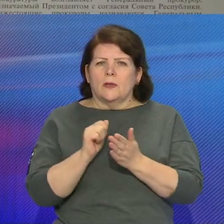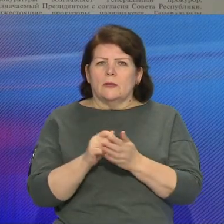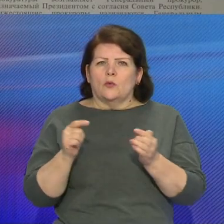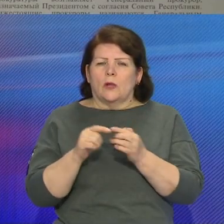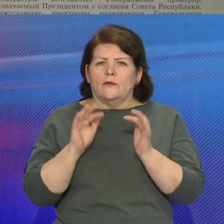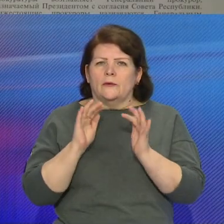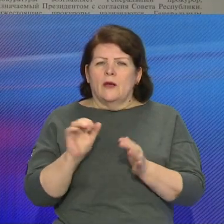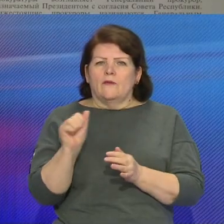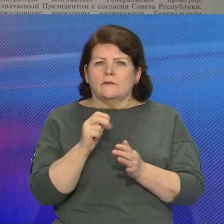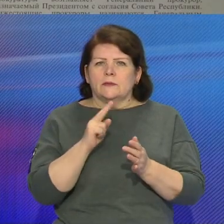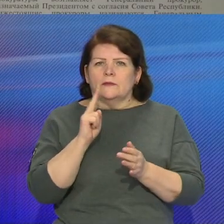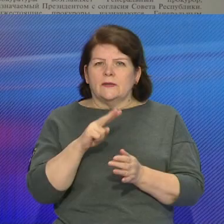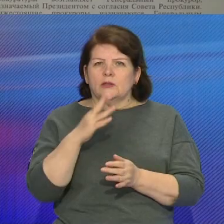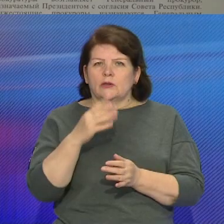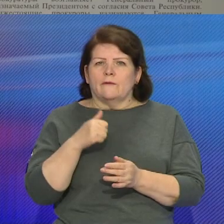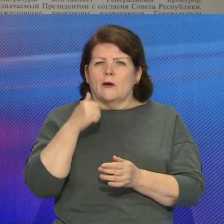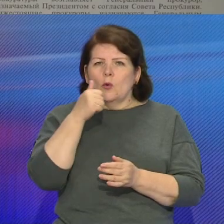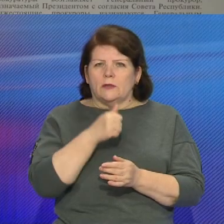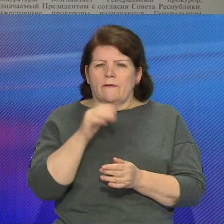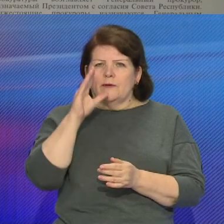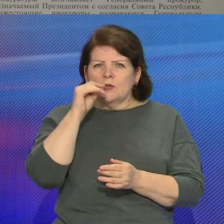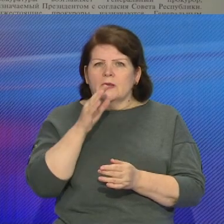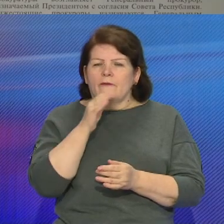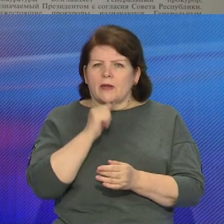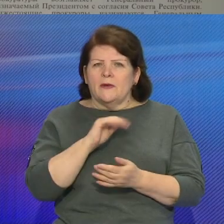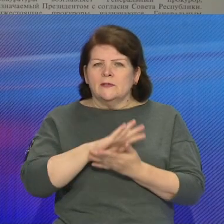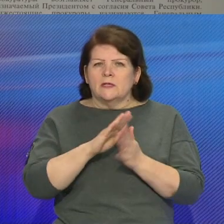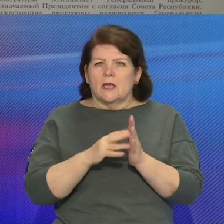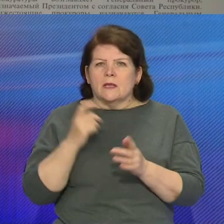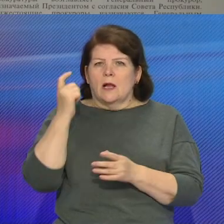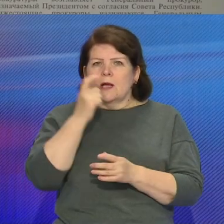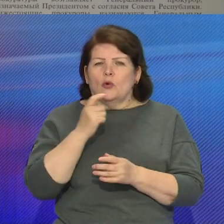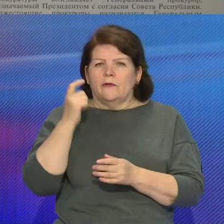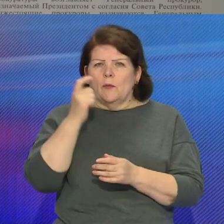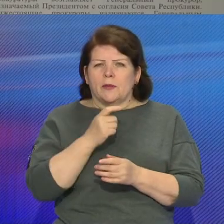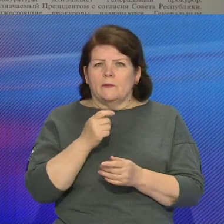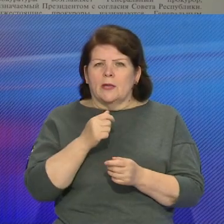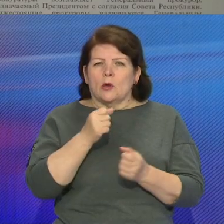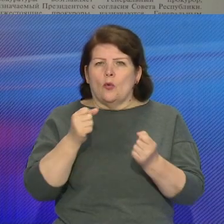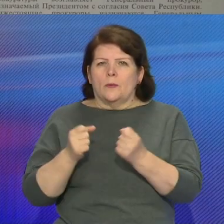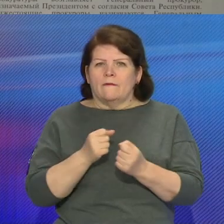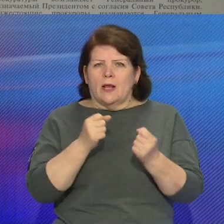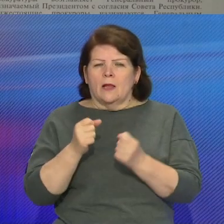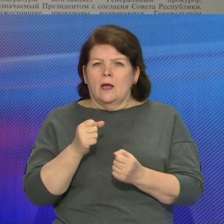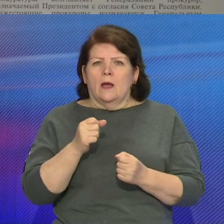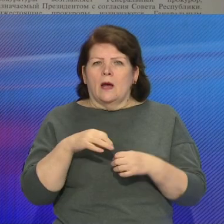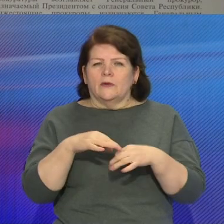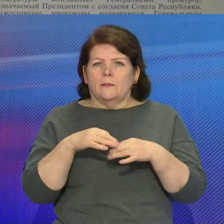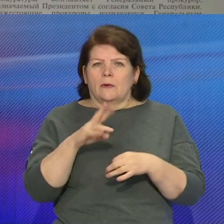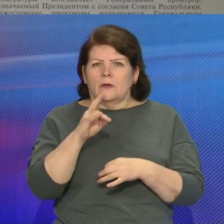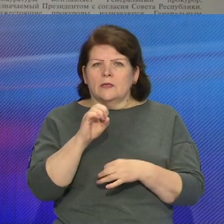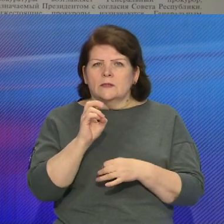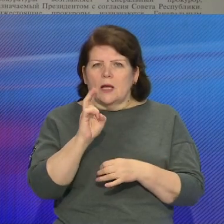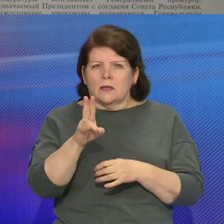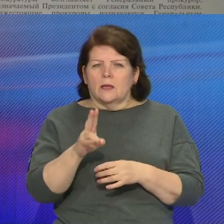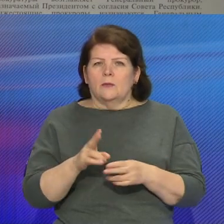августе 2024 года в вечернее время в состоянии алкогольного опьянения управлял автомобилем Nissan и при движении по проезжей